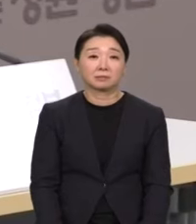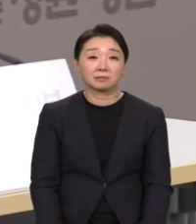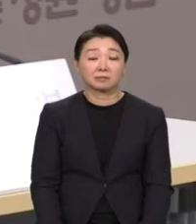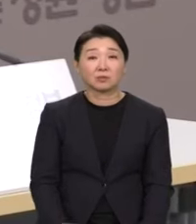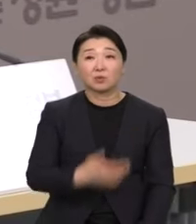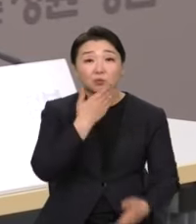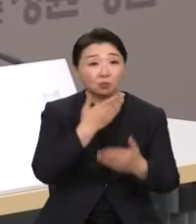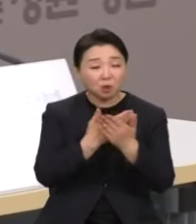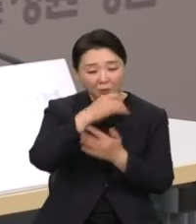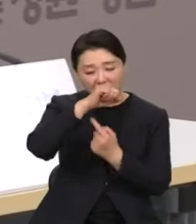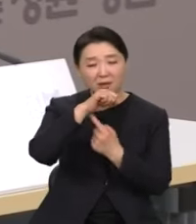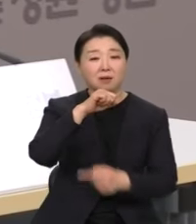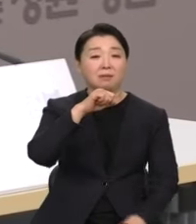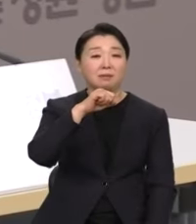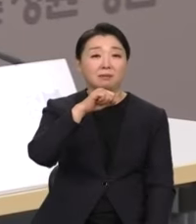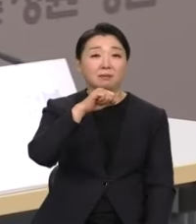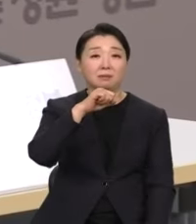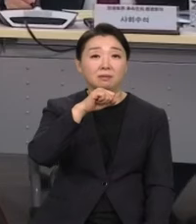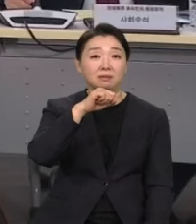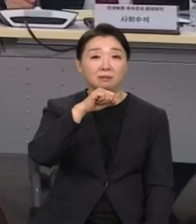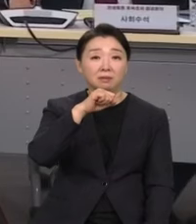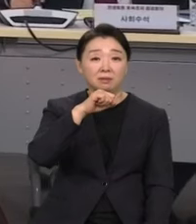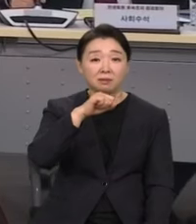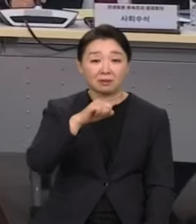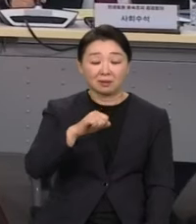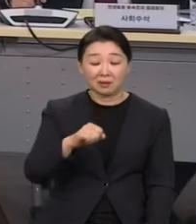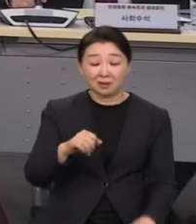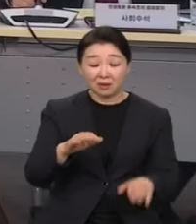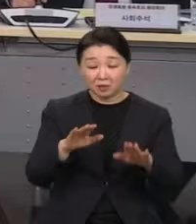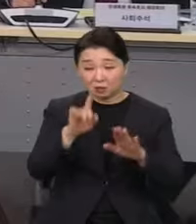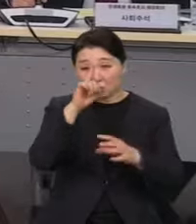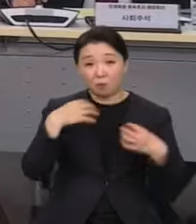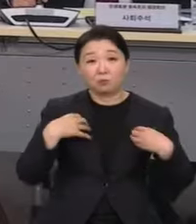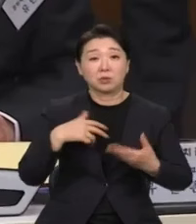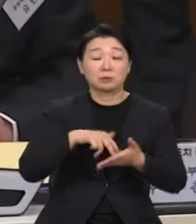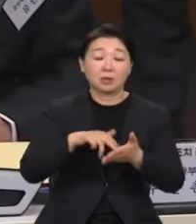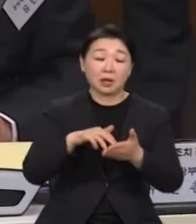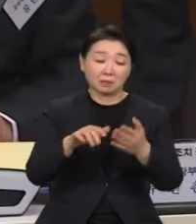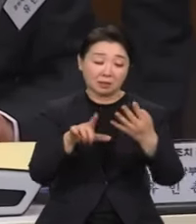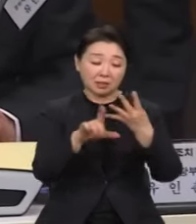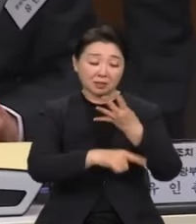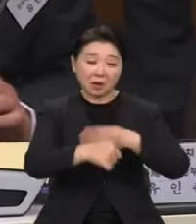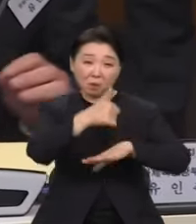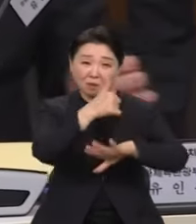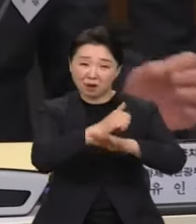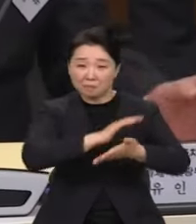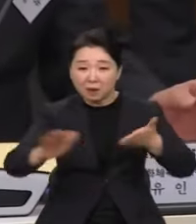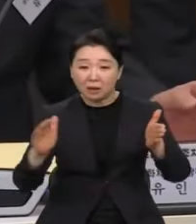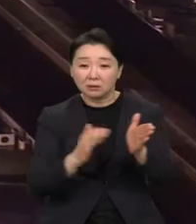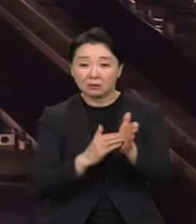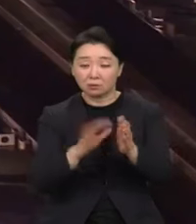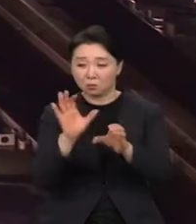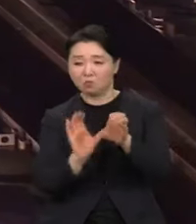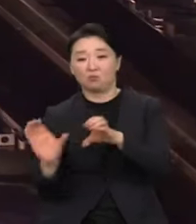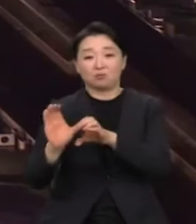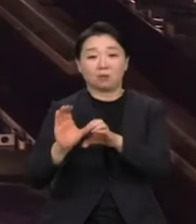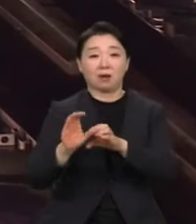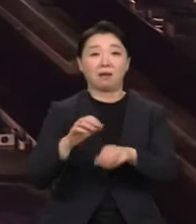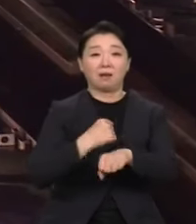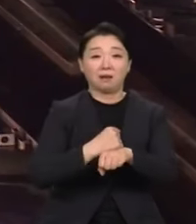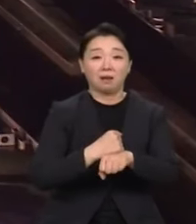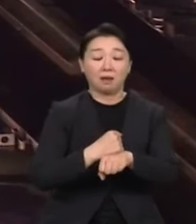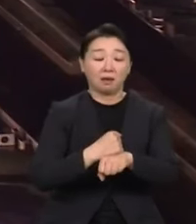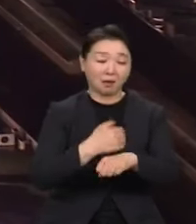예산입니다. 정부는 이달 말쯤 소진될 걸로 보이는 자금을 추가 편성한다는 계획이지만 값이